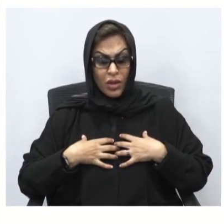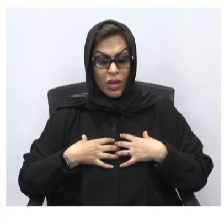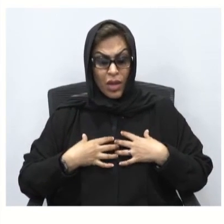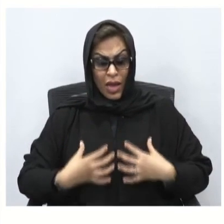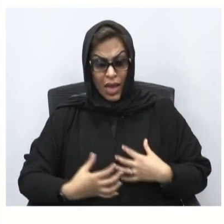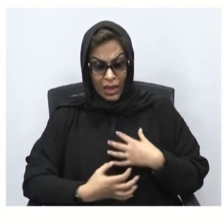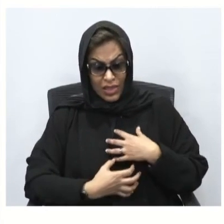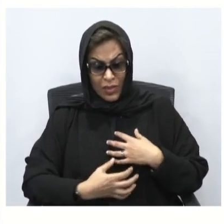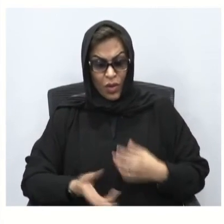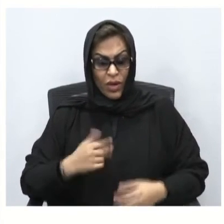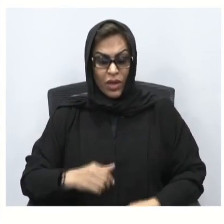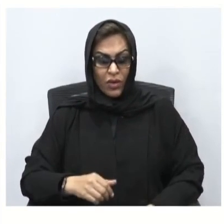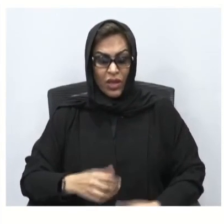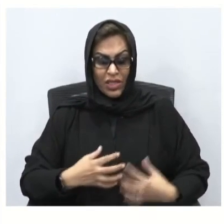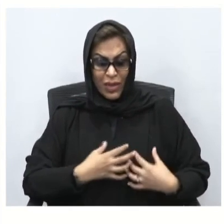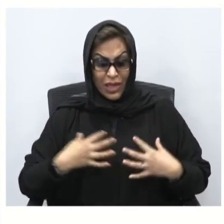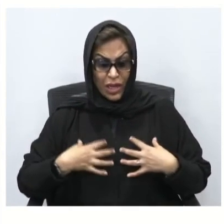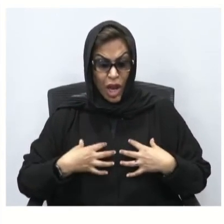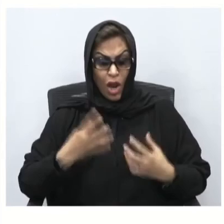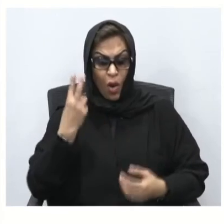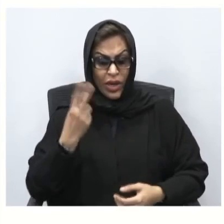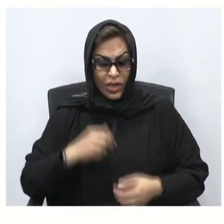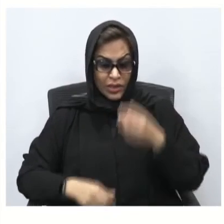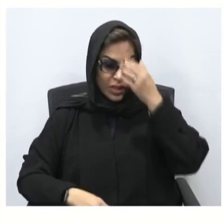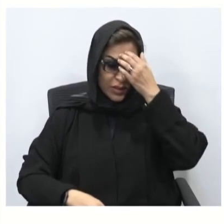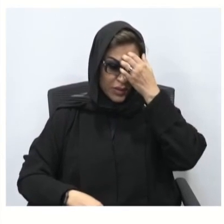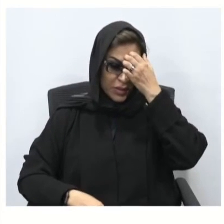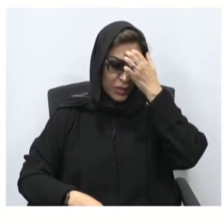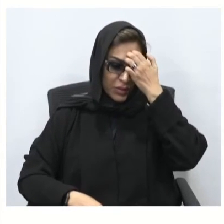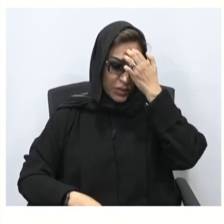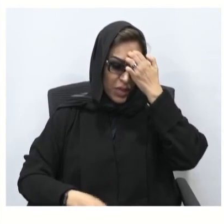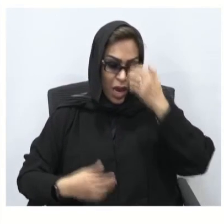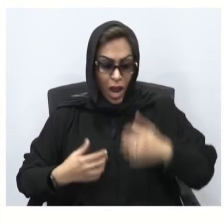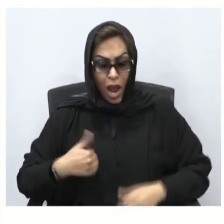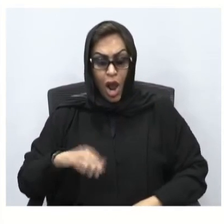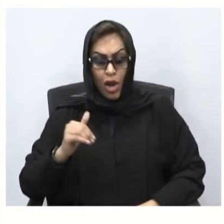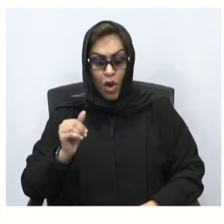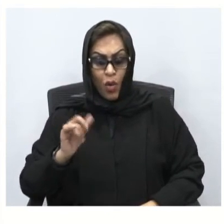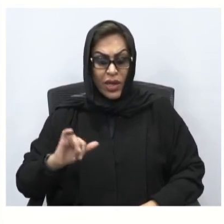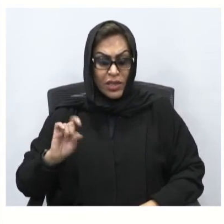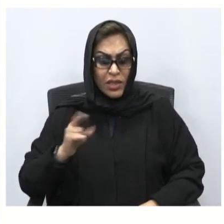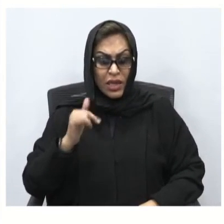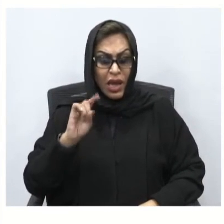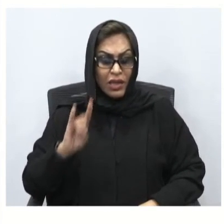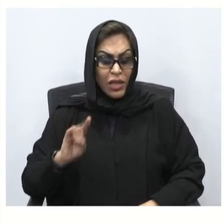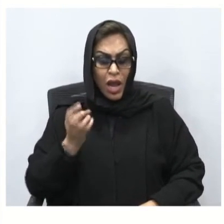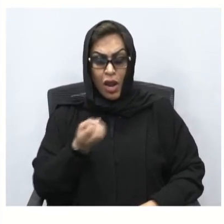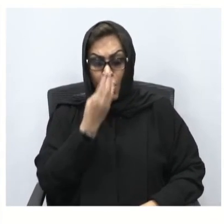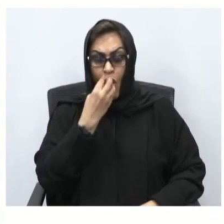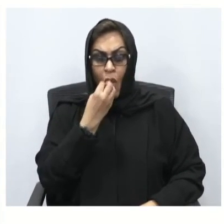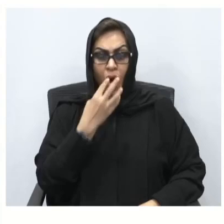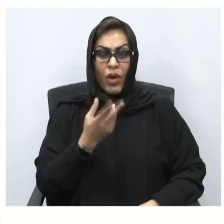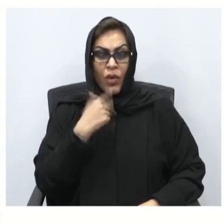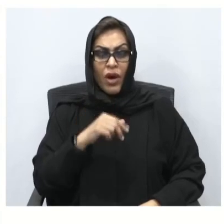الحنجره القصبه الهوائيه والقصيبات الهوائيتان واخيرا الحويصلات الهوائيه بالاضافه الى